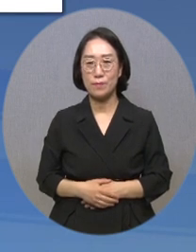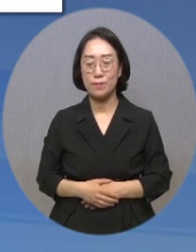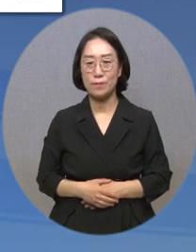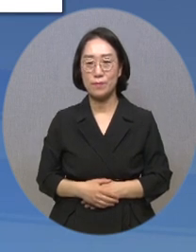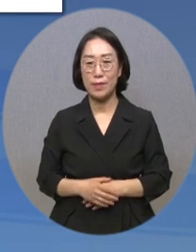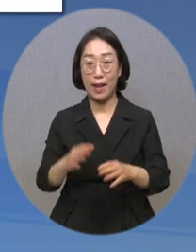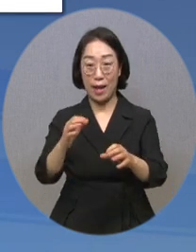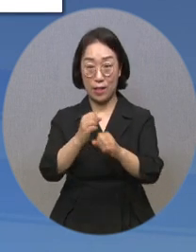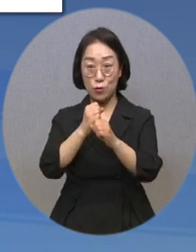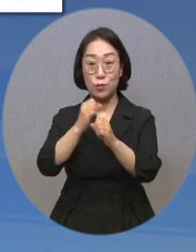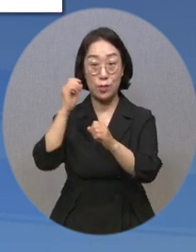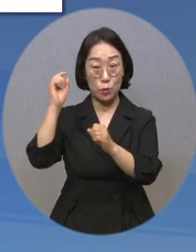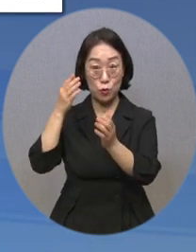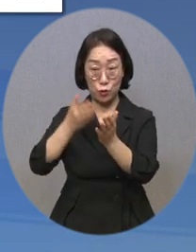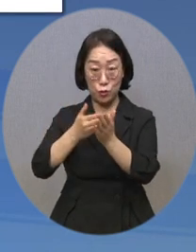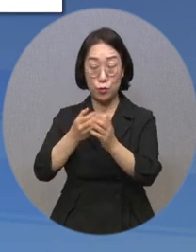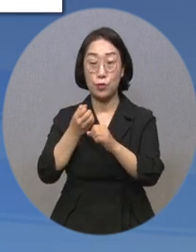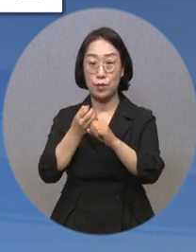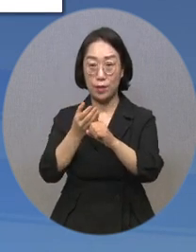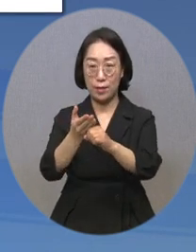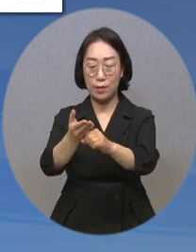이어서 간추린 뉴스 전해드립니다.